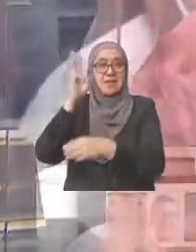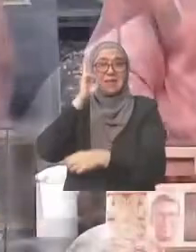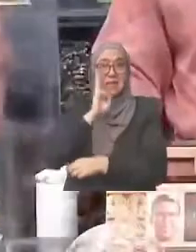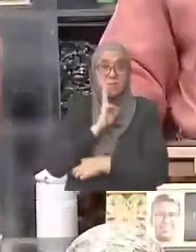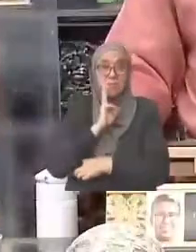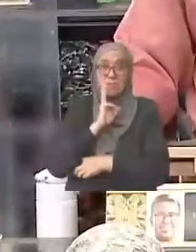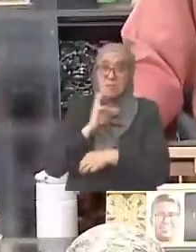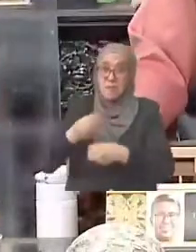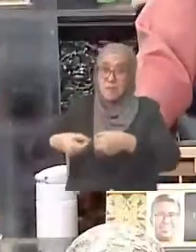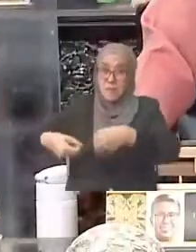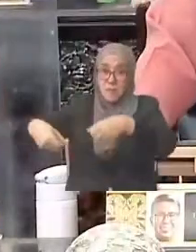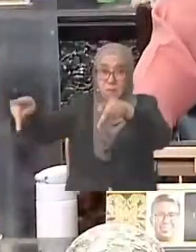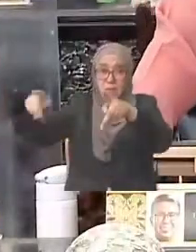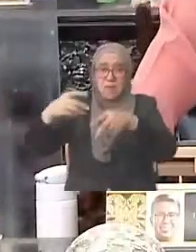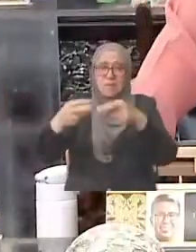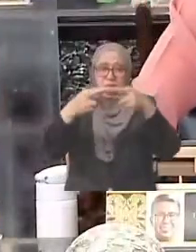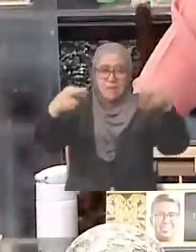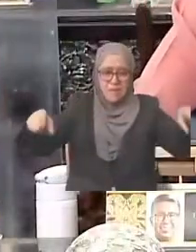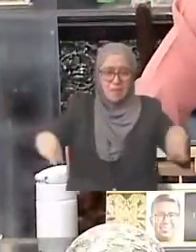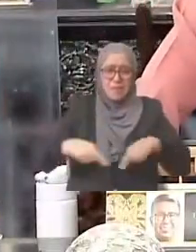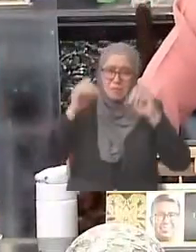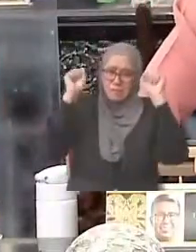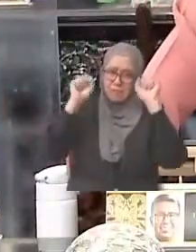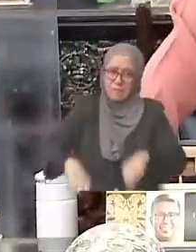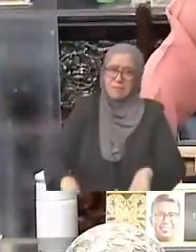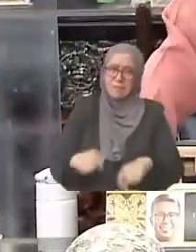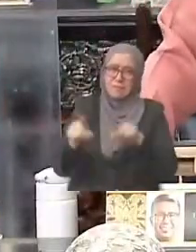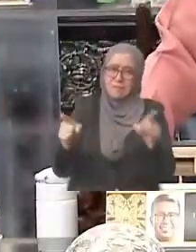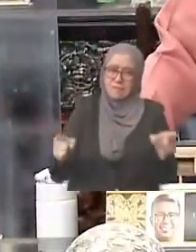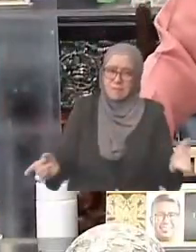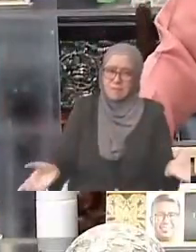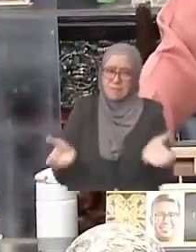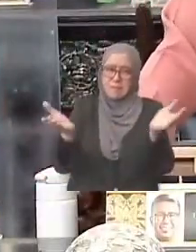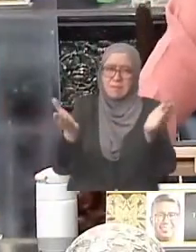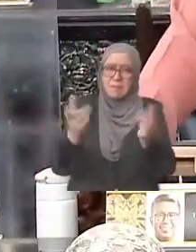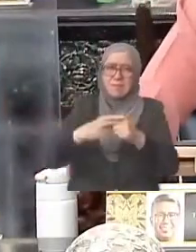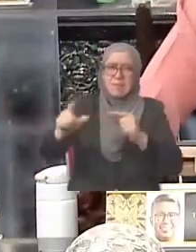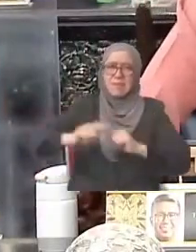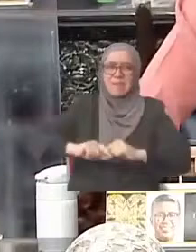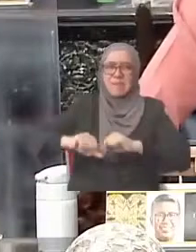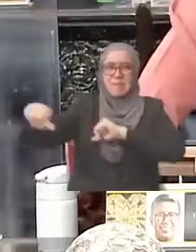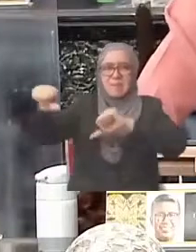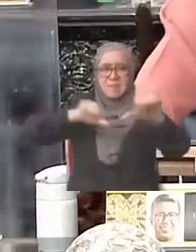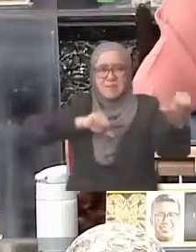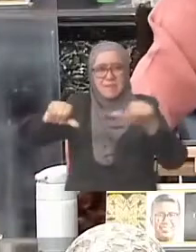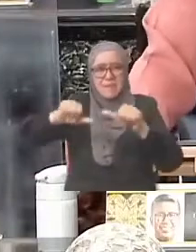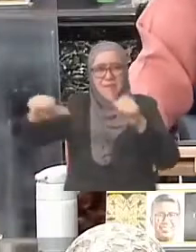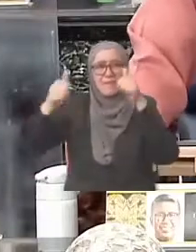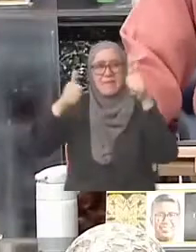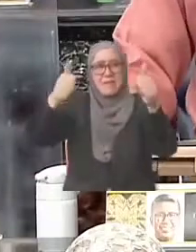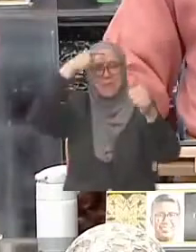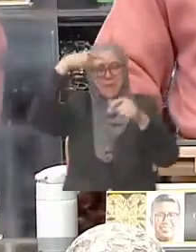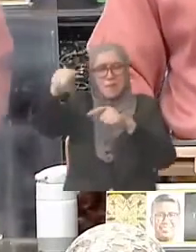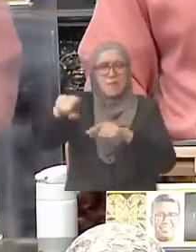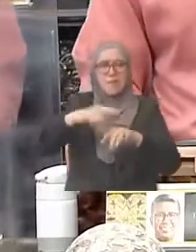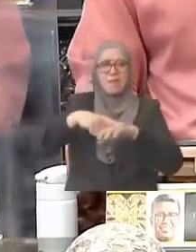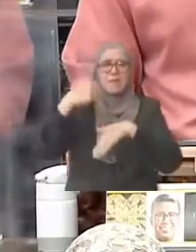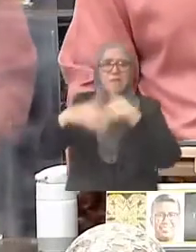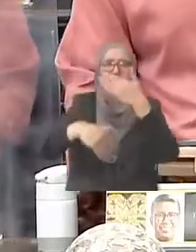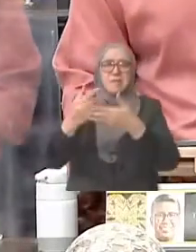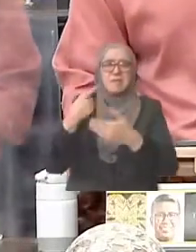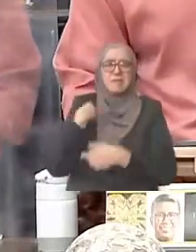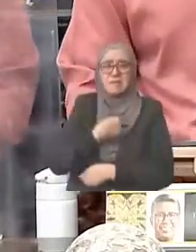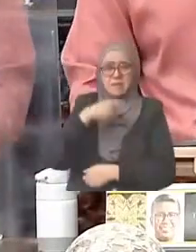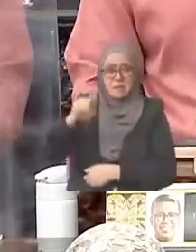productivity dan ekonomi negara kita seharusnya memastikan kaum wanita dapat memenuhi potensi mereka dalam menyumbang kepada